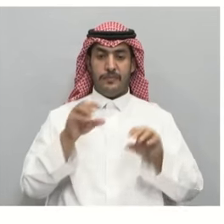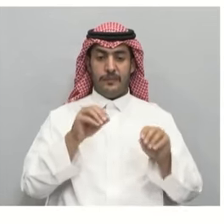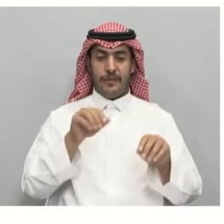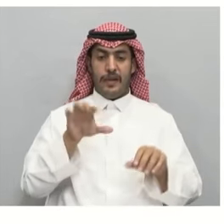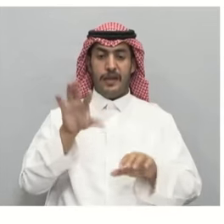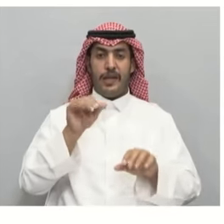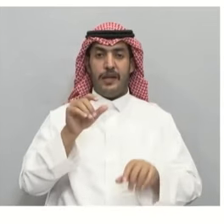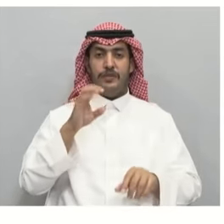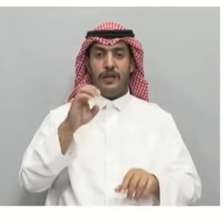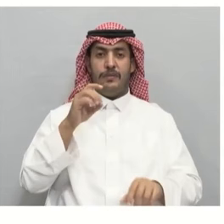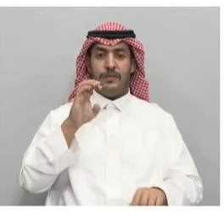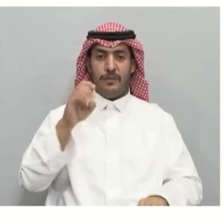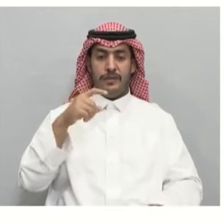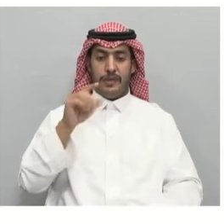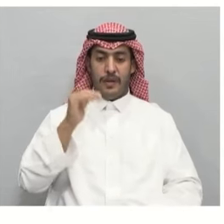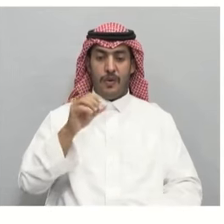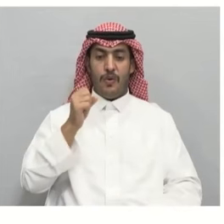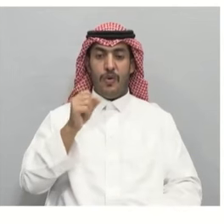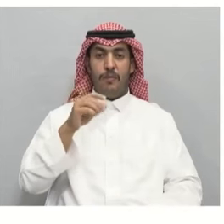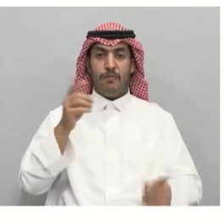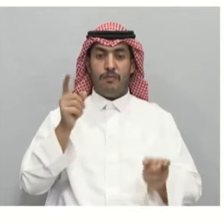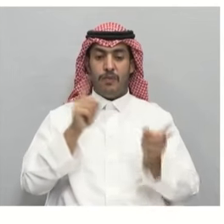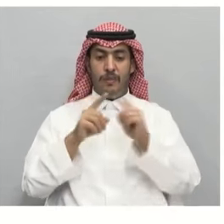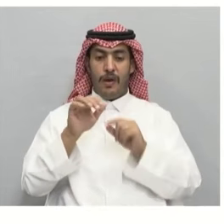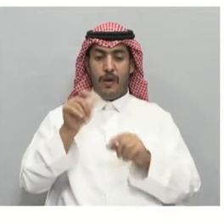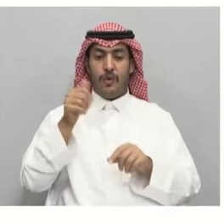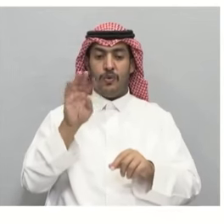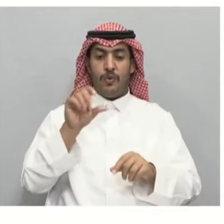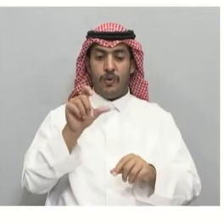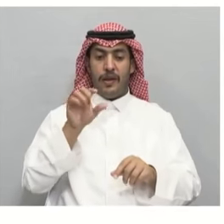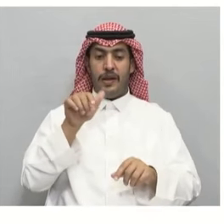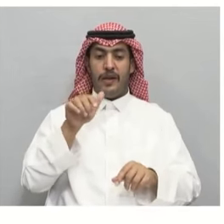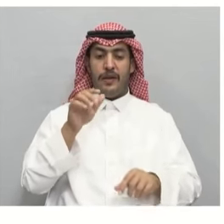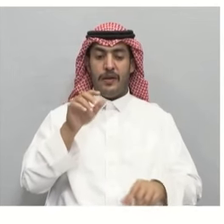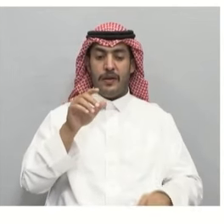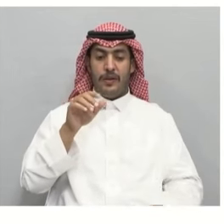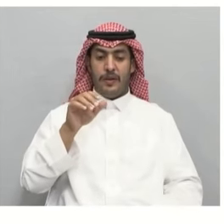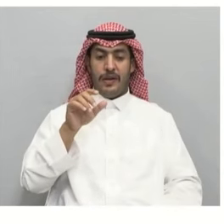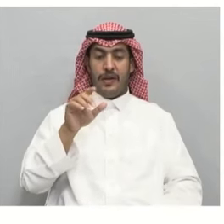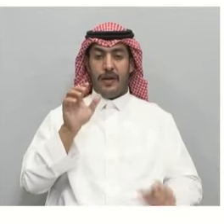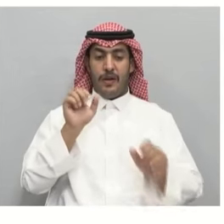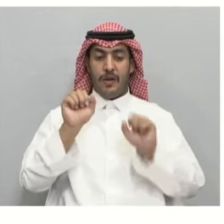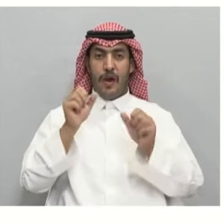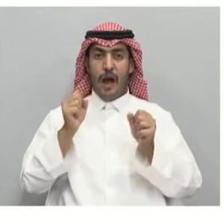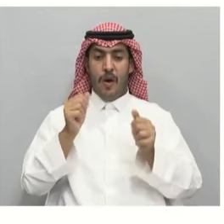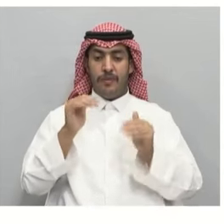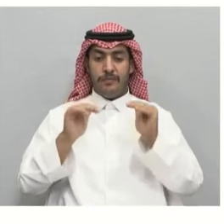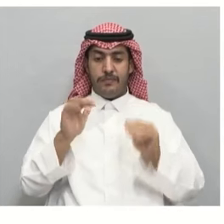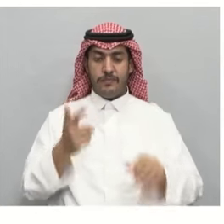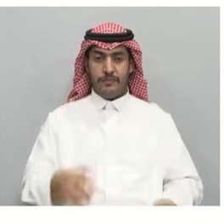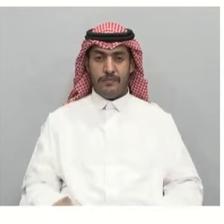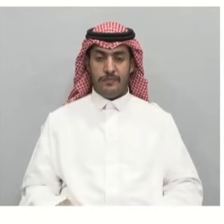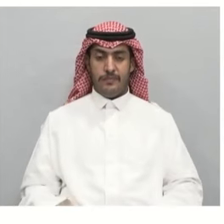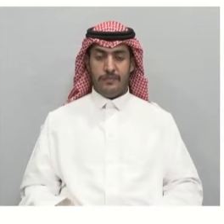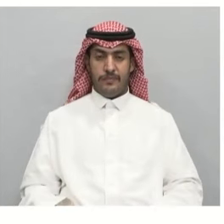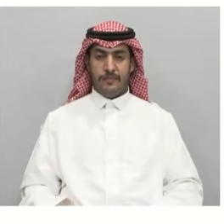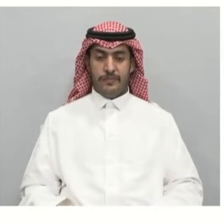اختر الاجابه الصحيحه القوه المتبادله بين الكترونين الكترون والكترون ايش القوه اللي بينهم